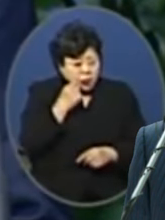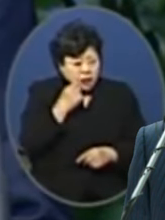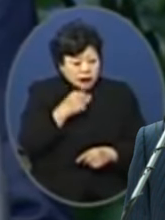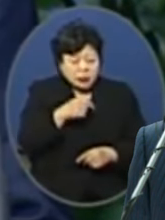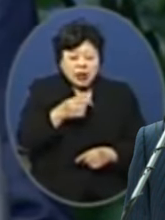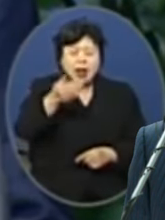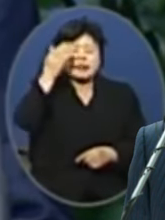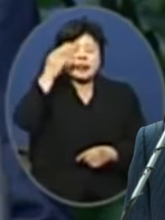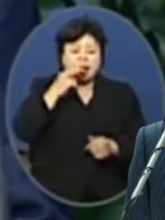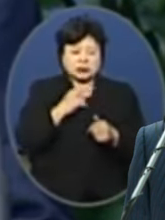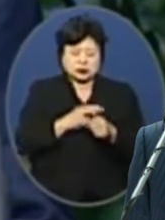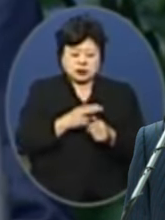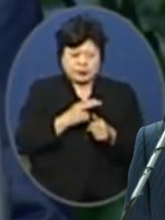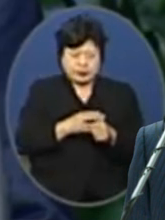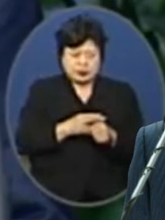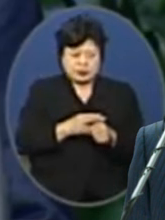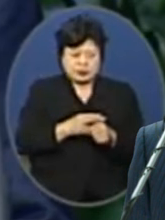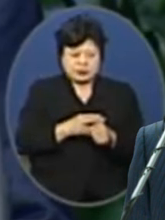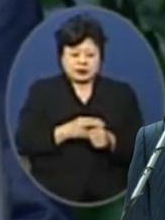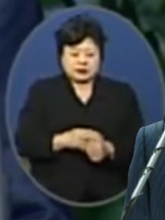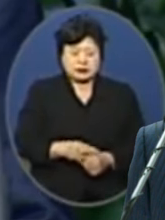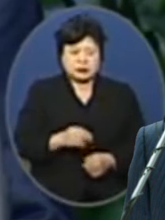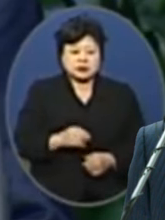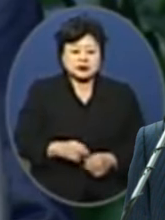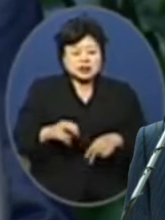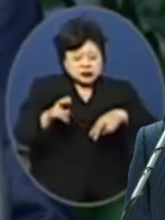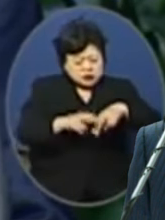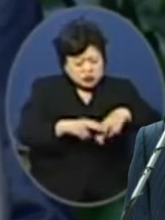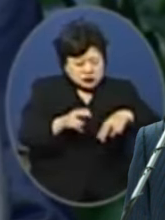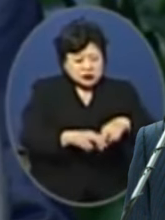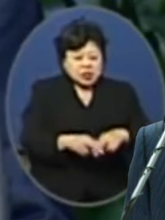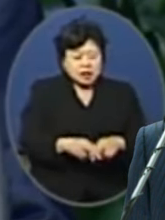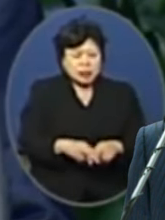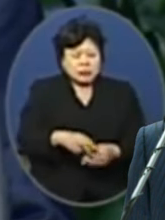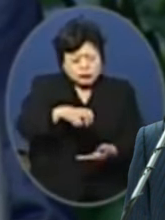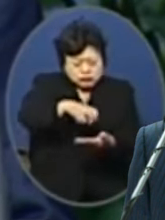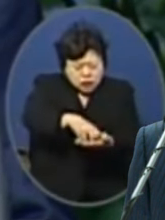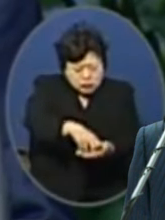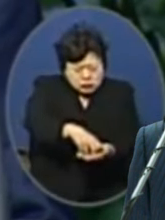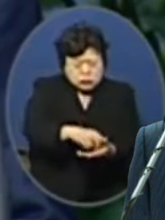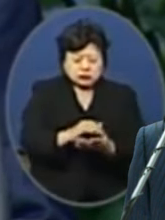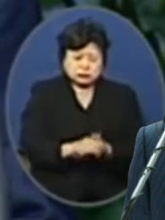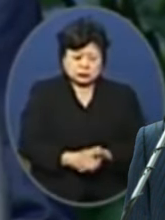다닐 때는 선생님이 당연히 계하면 벌벌 떨고